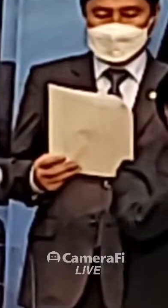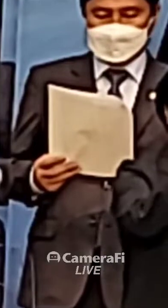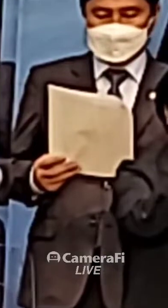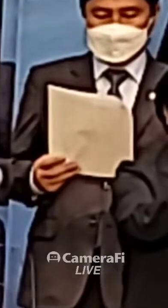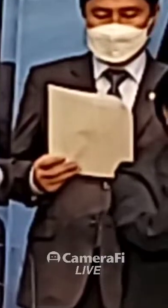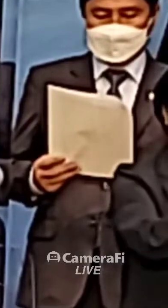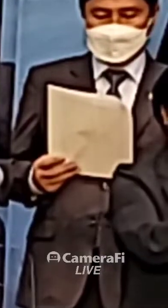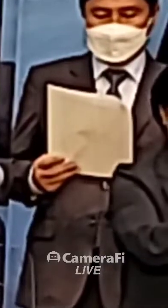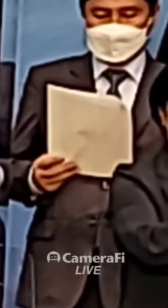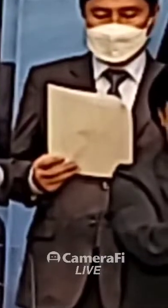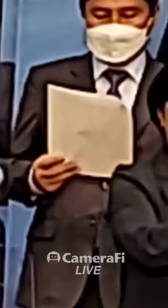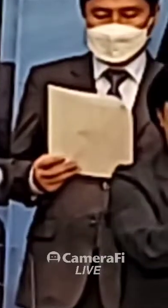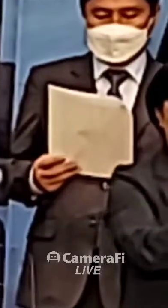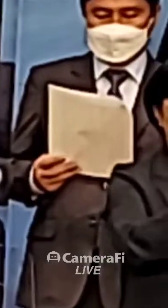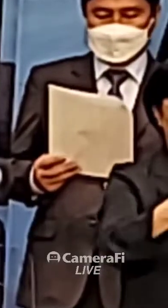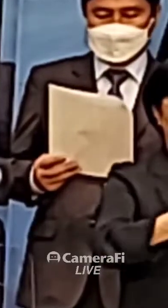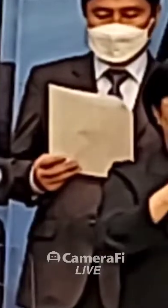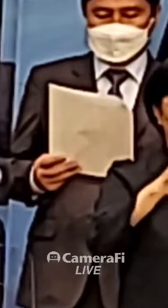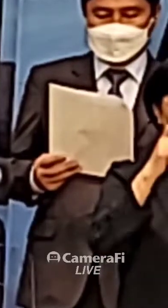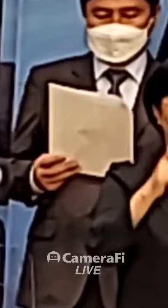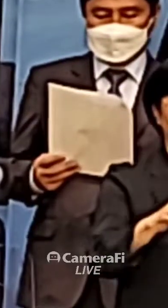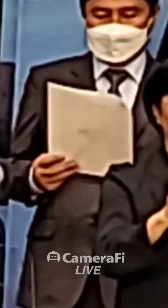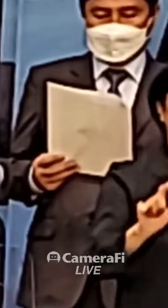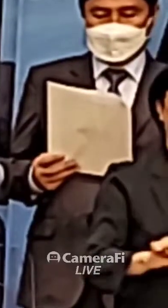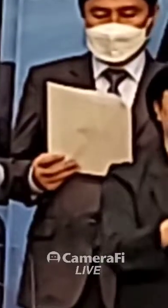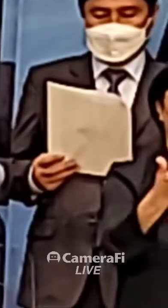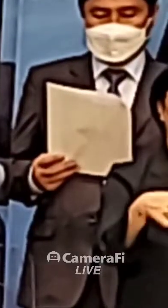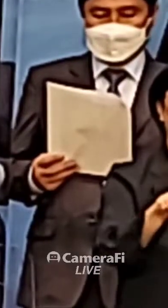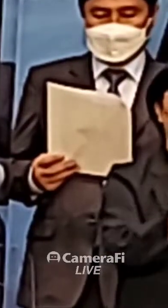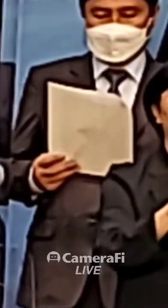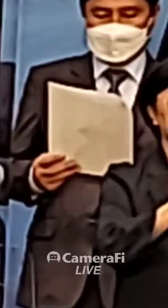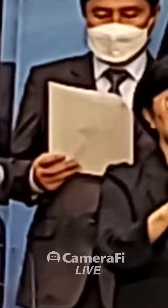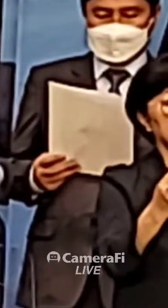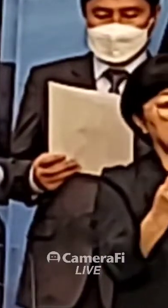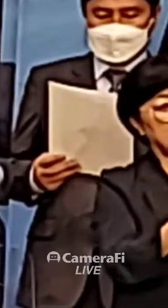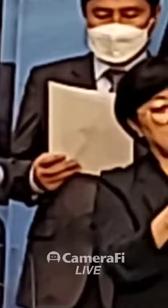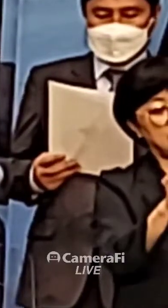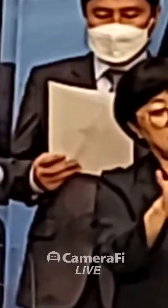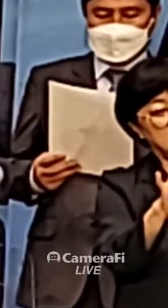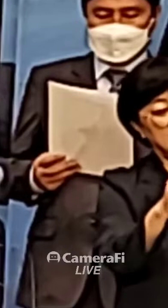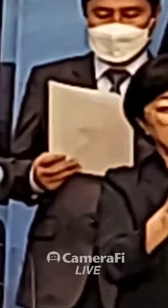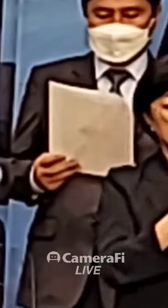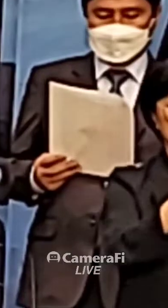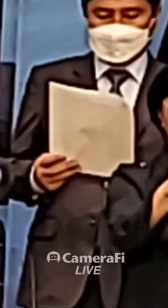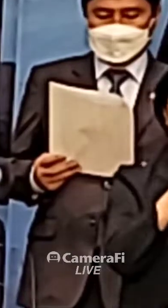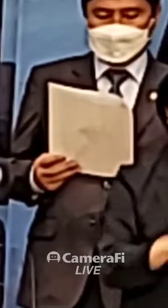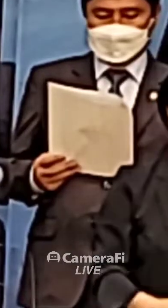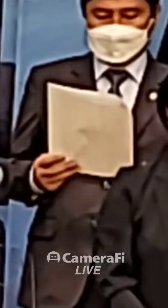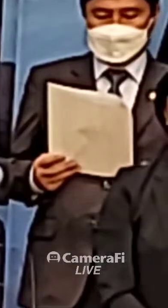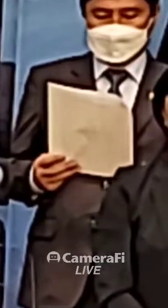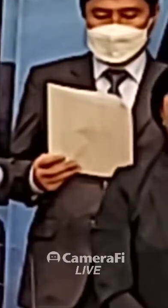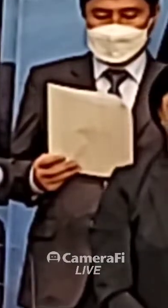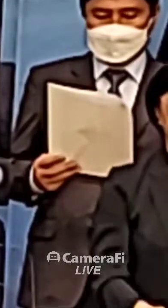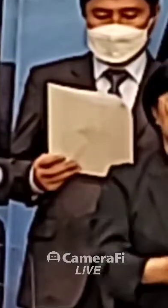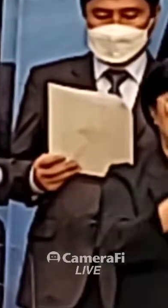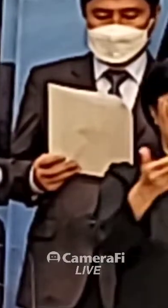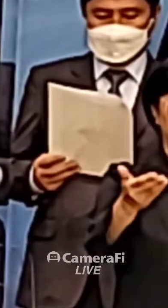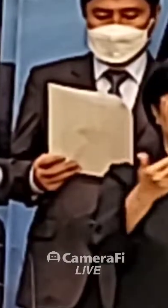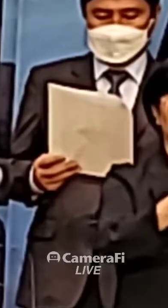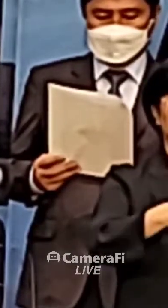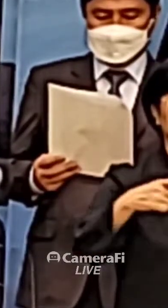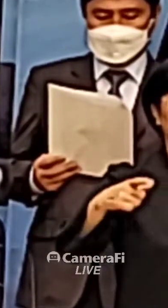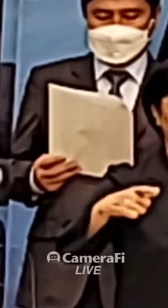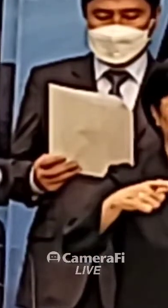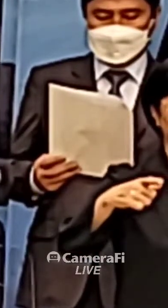강원특별자치도는 강원도의 생존과 도민의 삶을 위한 유일한 해법이자 돌파구였습니다. 강원도는